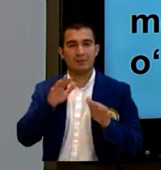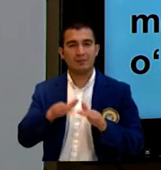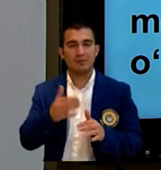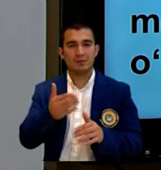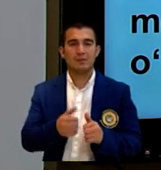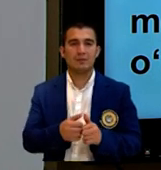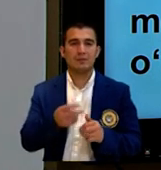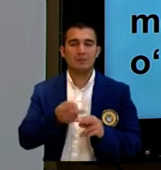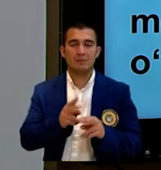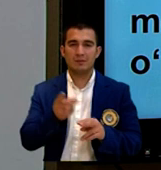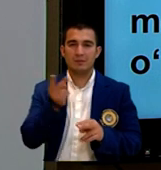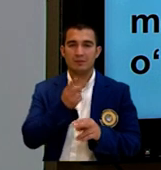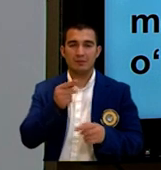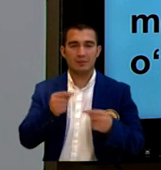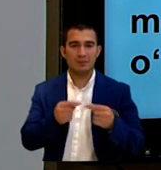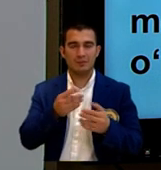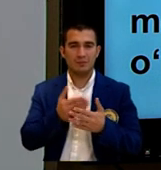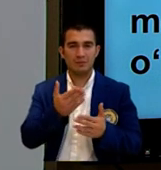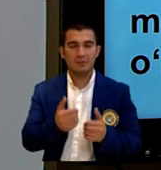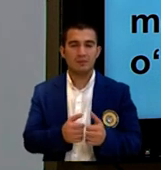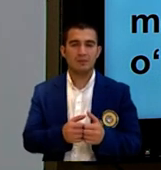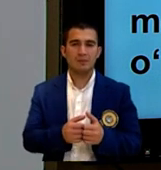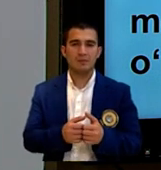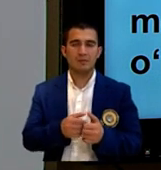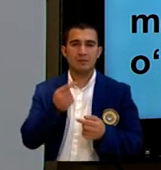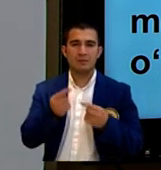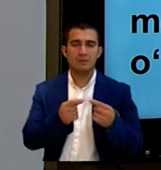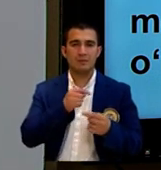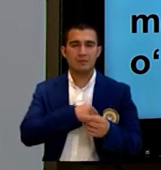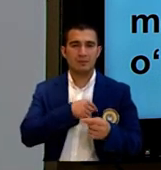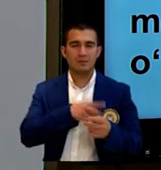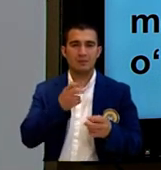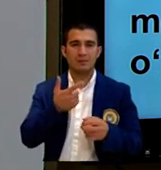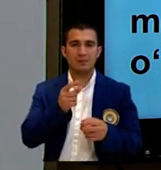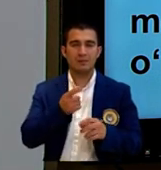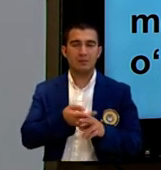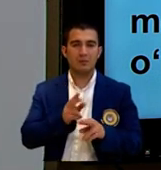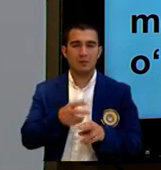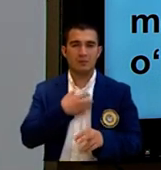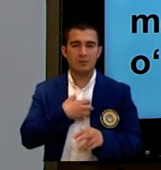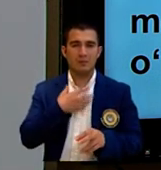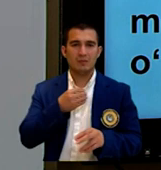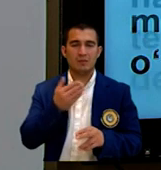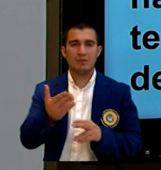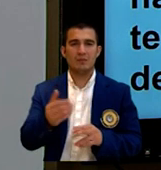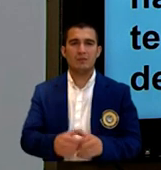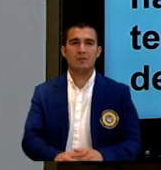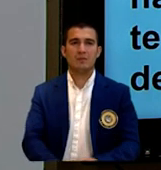hisoblanadi. Mana shu ikki tenglamamiz molekulyar kinetik nazariyaning asosiy tenglamasi deyiladi.